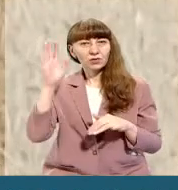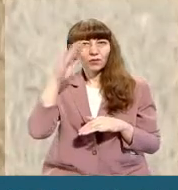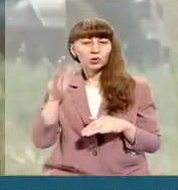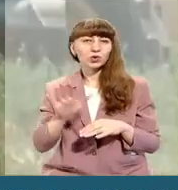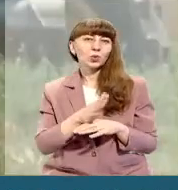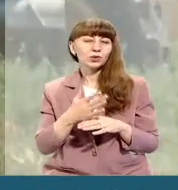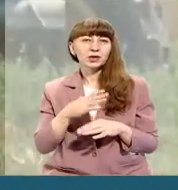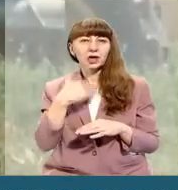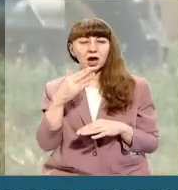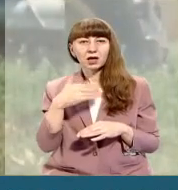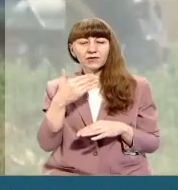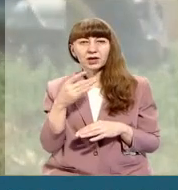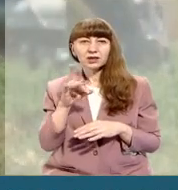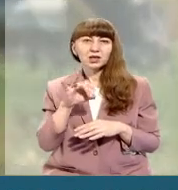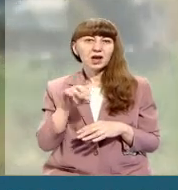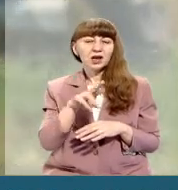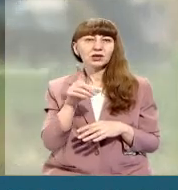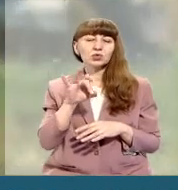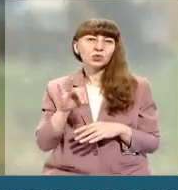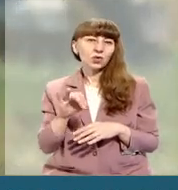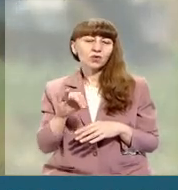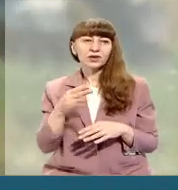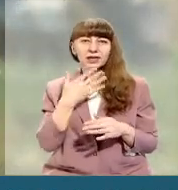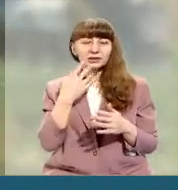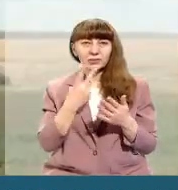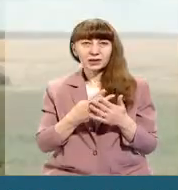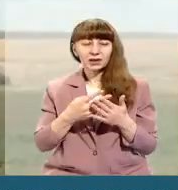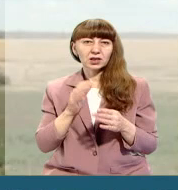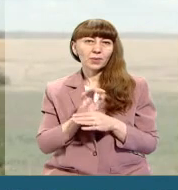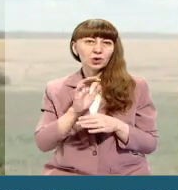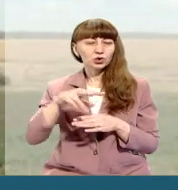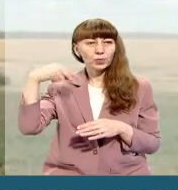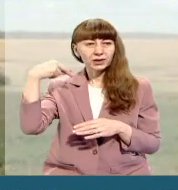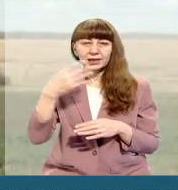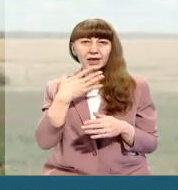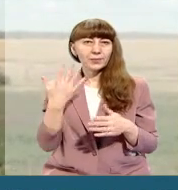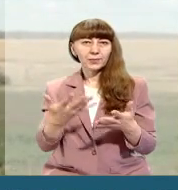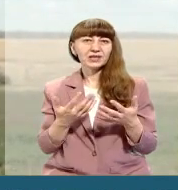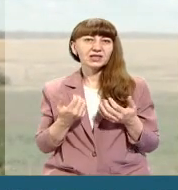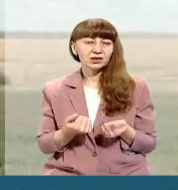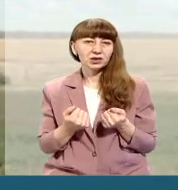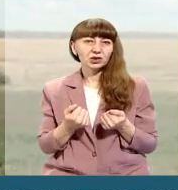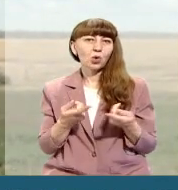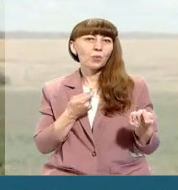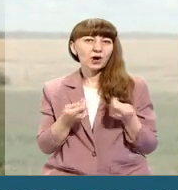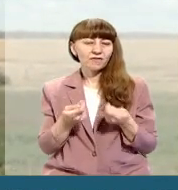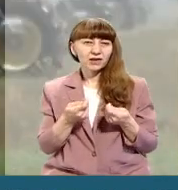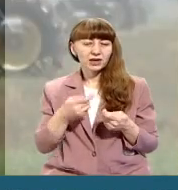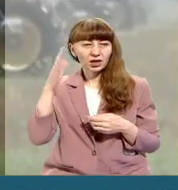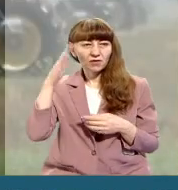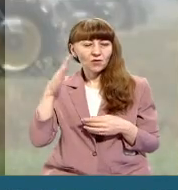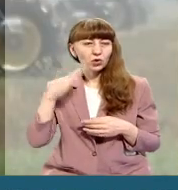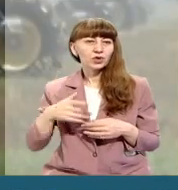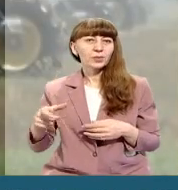Наталья Нова несмотря на поручение президента до сих пор не приняты концепции управления водными ресурсами И новый водный